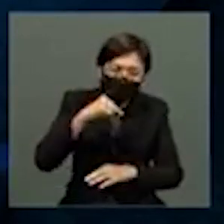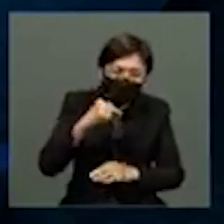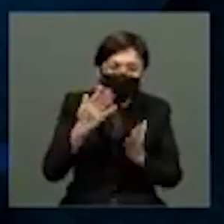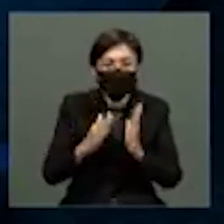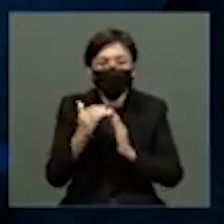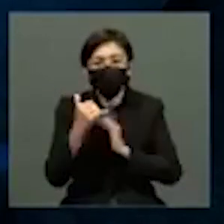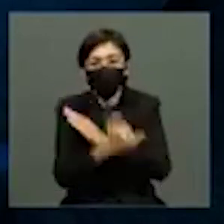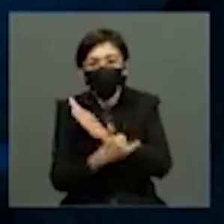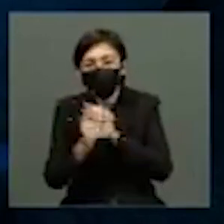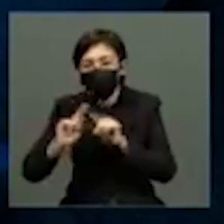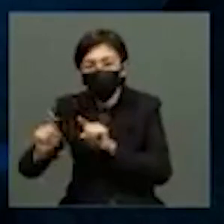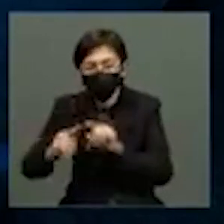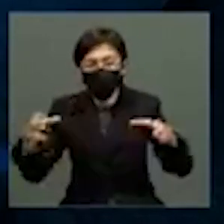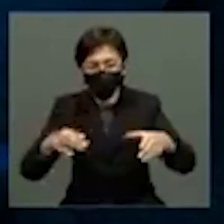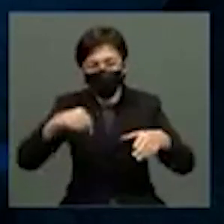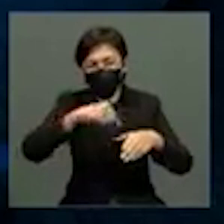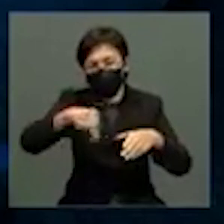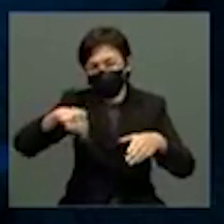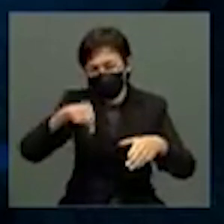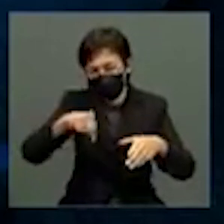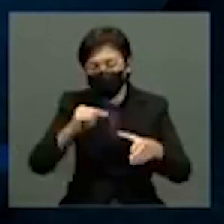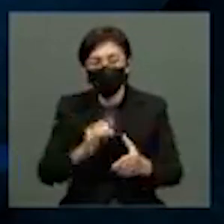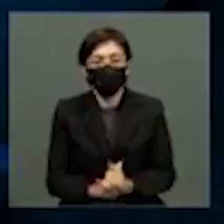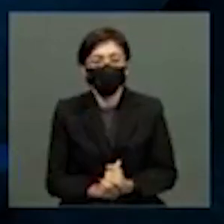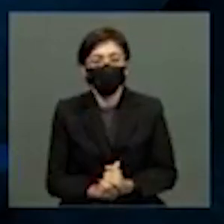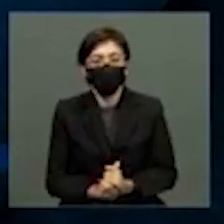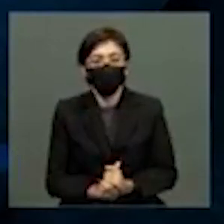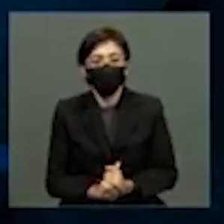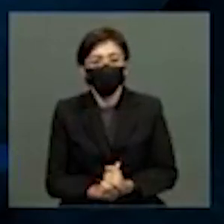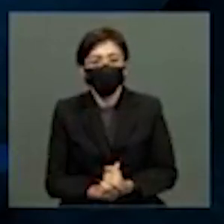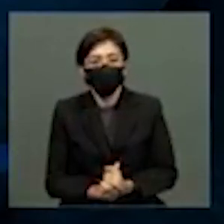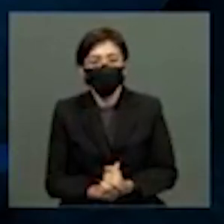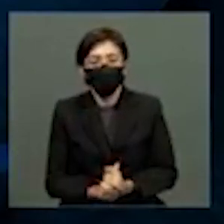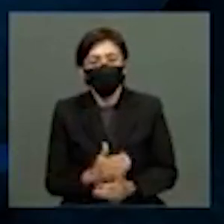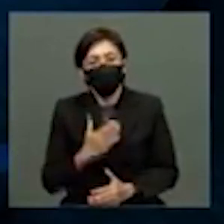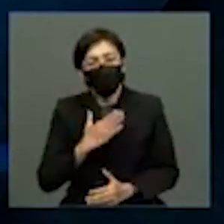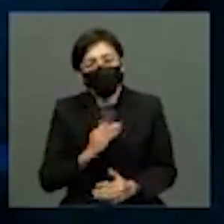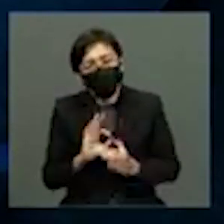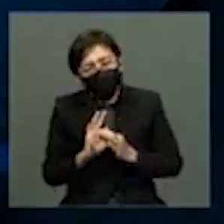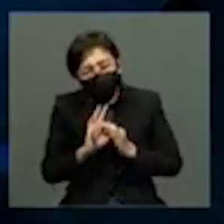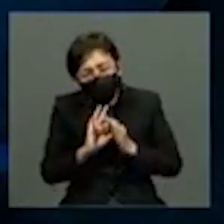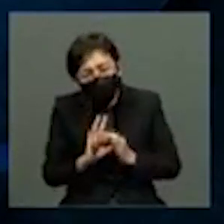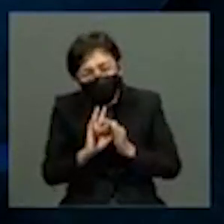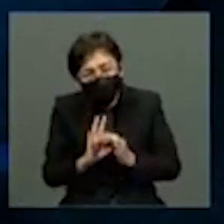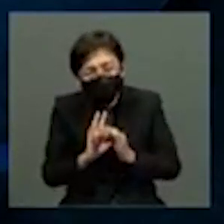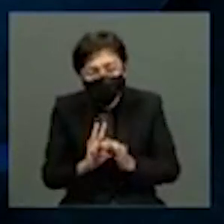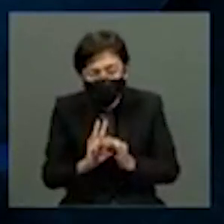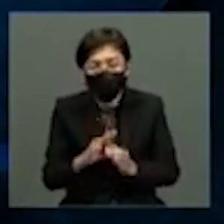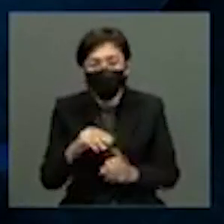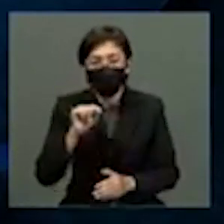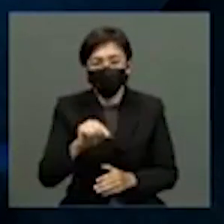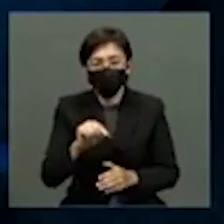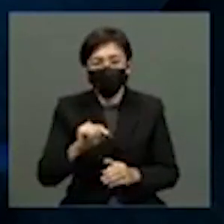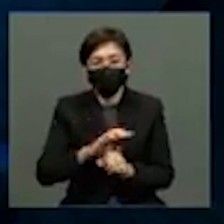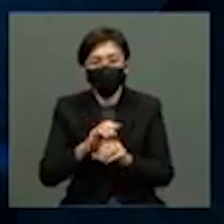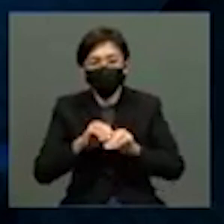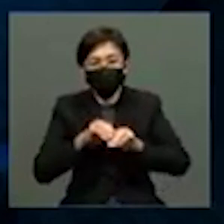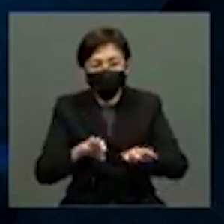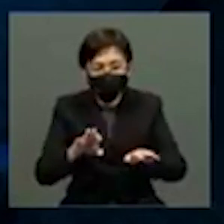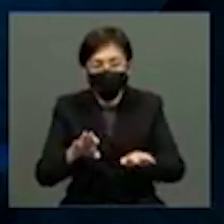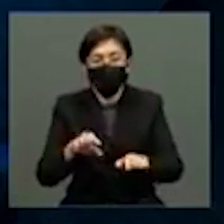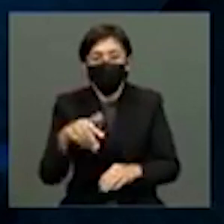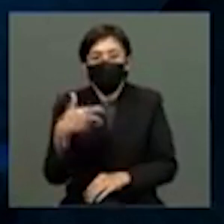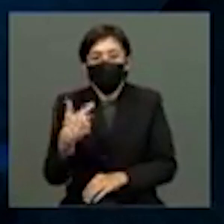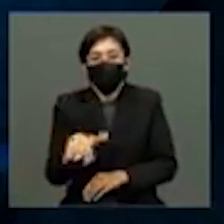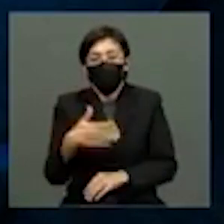งนั้นนะครับแล้วก็น่าสร้างความห่วงใยเพราะว่าจะเป็นแหล่งระบาดกลุ่มก้อนให